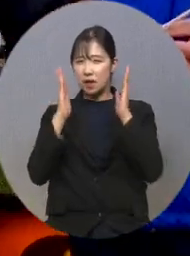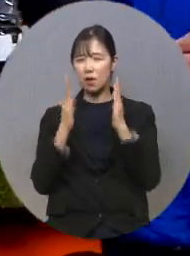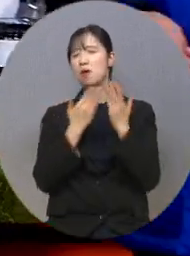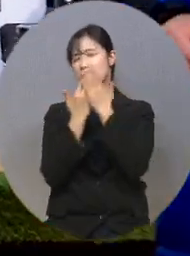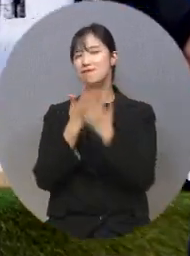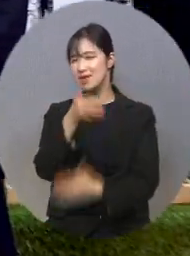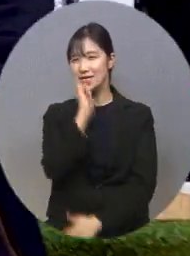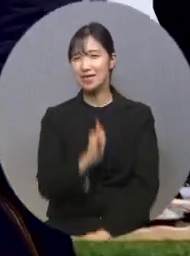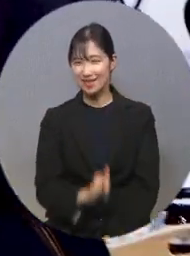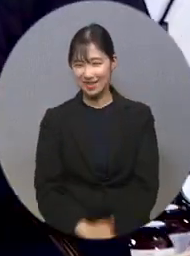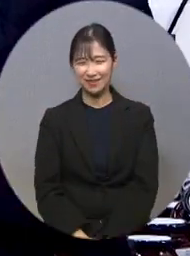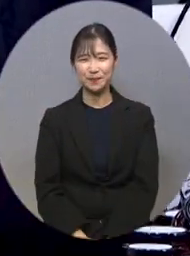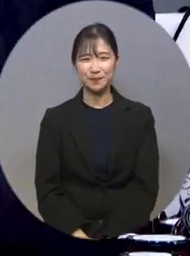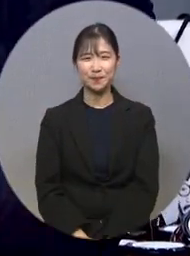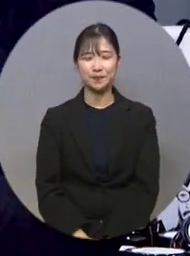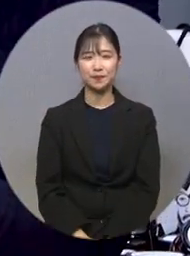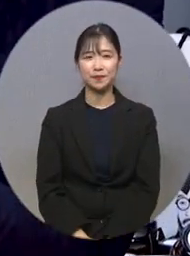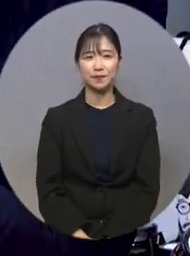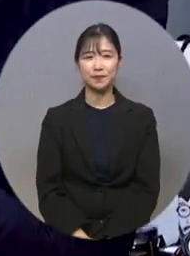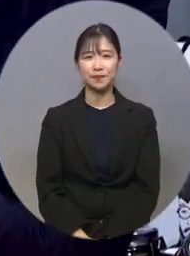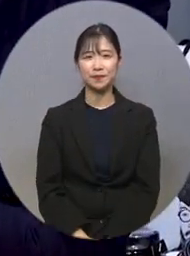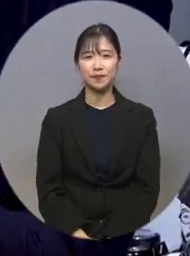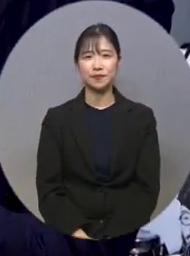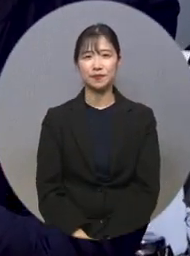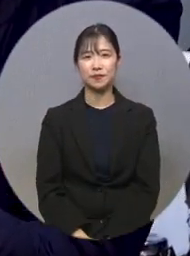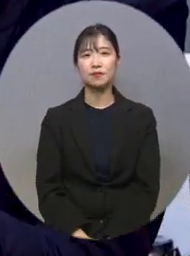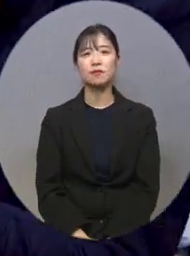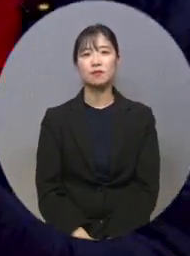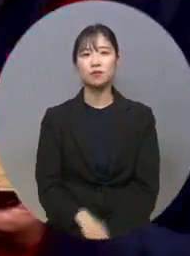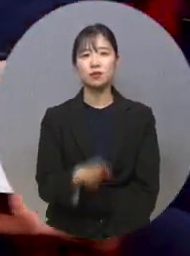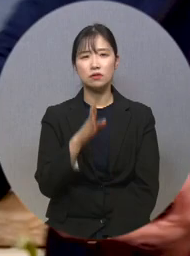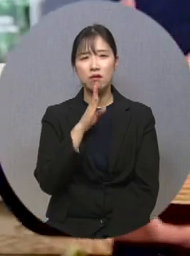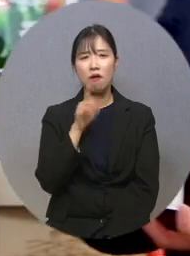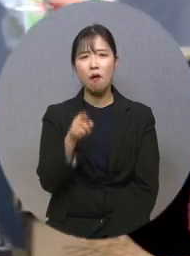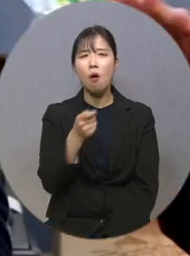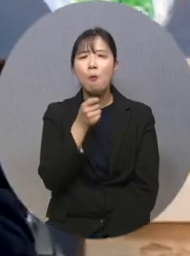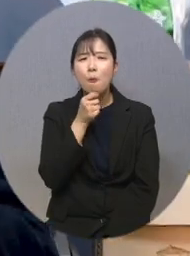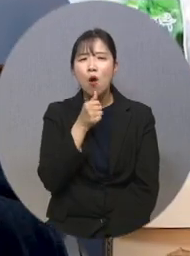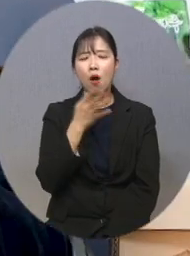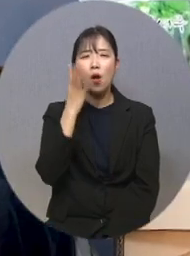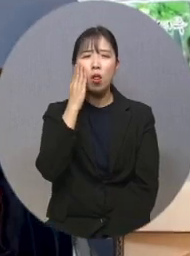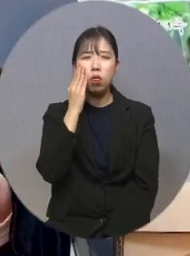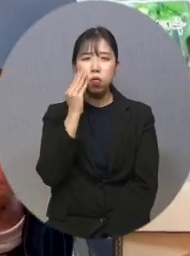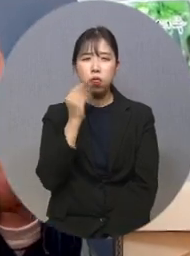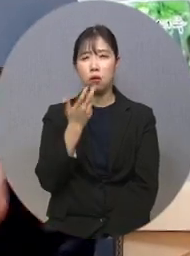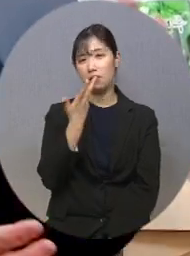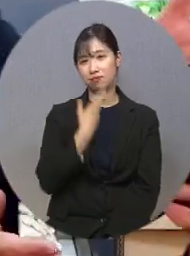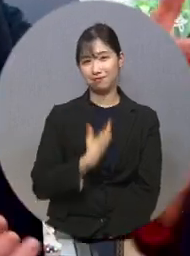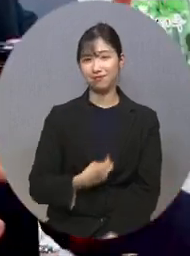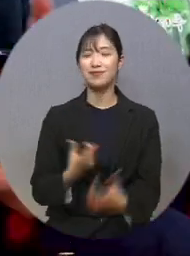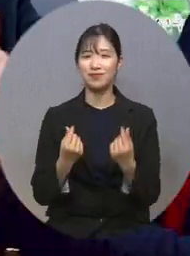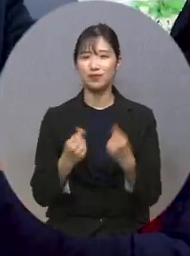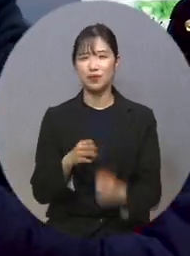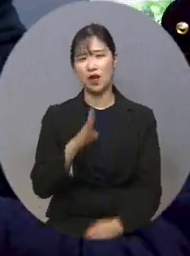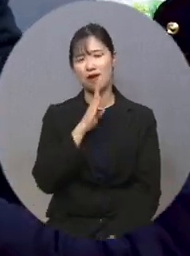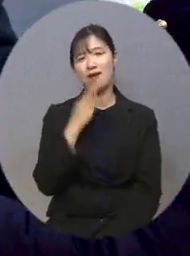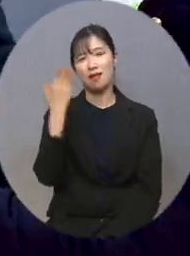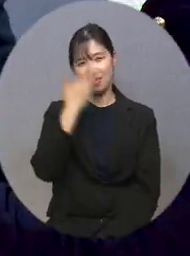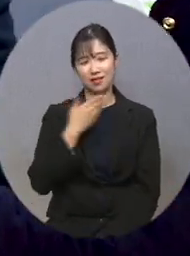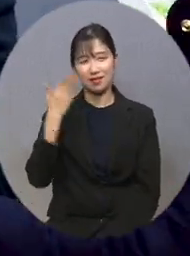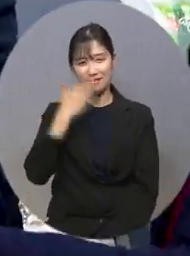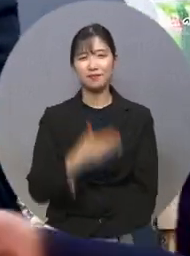치뿡. 야, 야, 이게 입자가 진짜 작네요. 이게 부드럽네. 어, 진짜 달다. 아, 자,